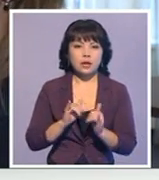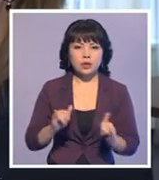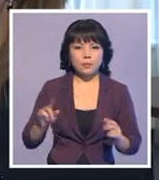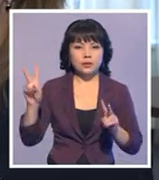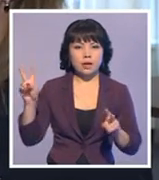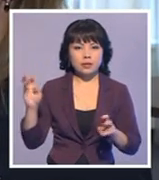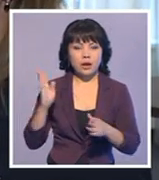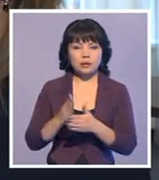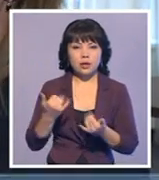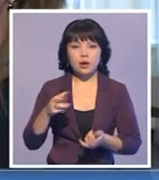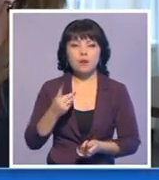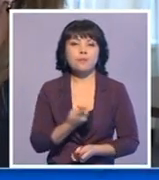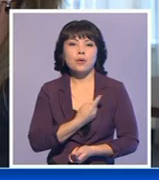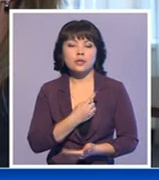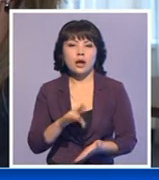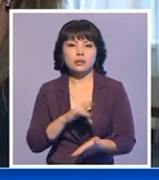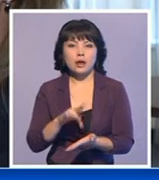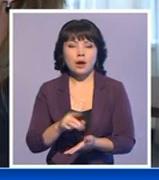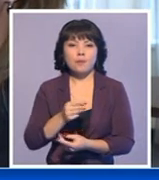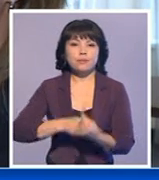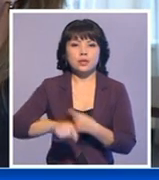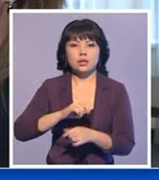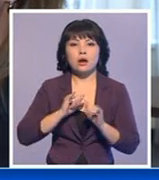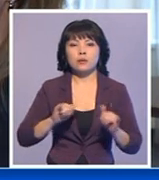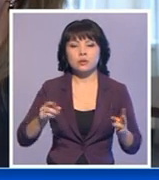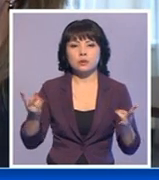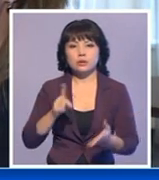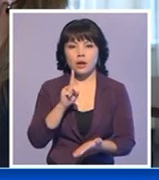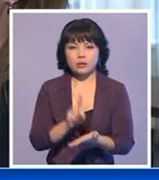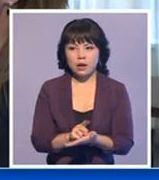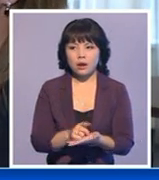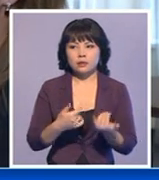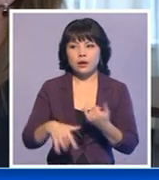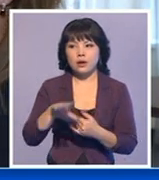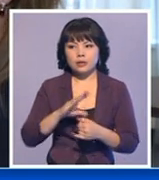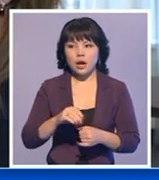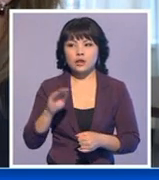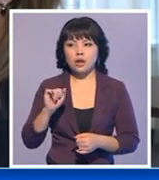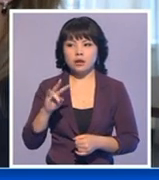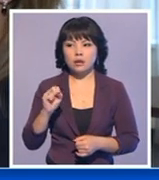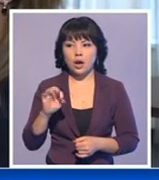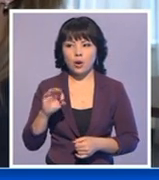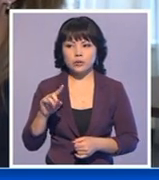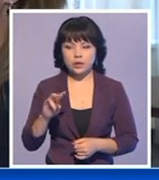27 моноқалада біздер бизнес инкубаторларды ашуымыз керек. Өкінішке орай қазір тек қана Жаңаөзен қаласында бар,